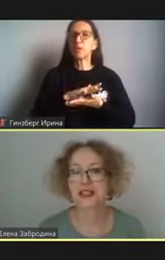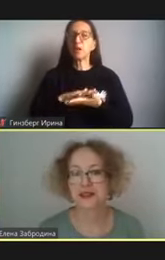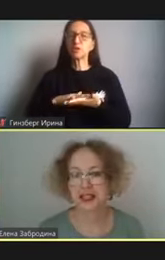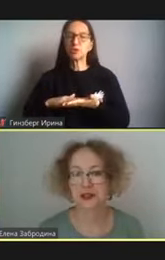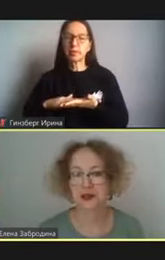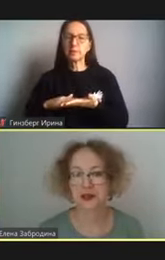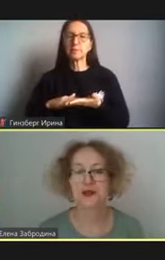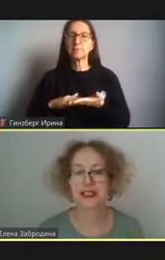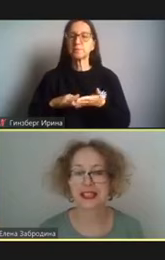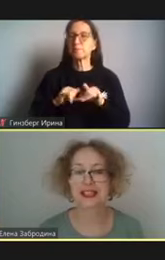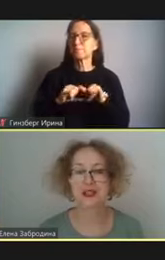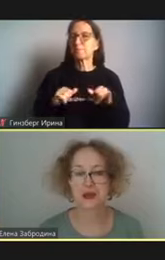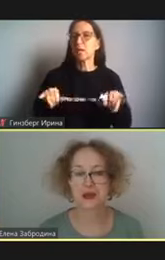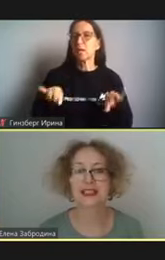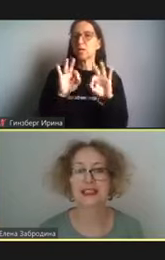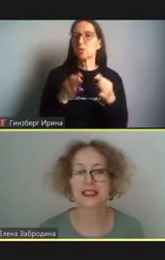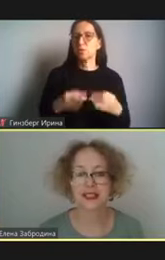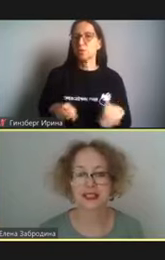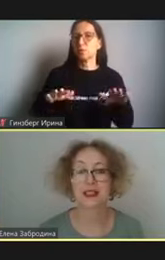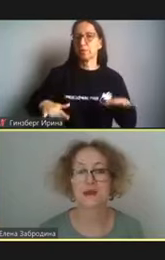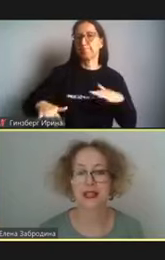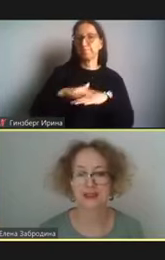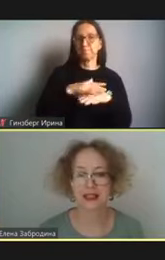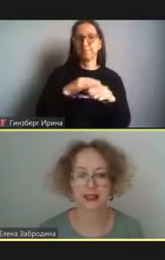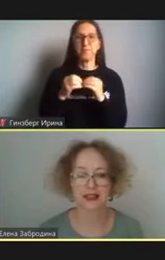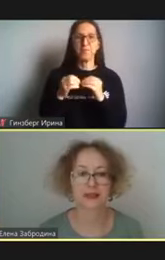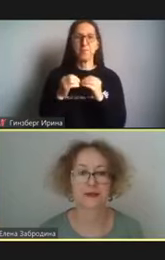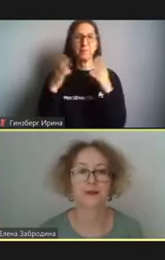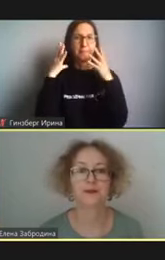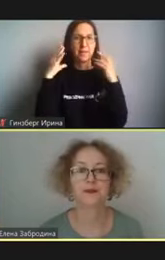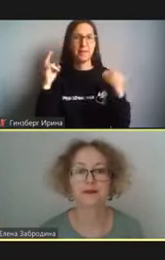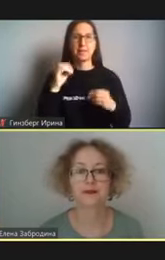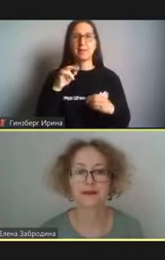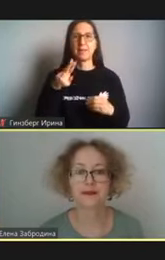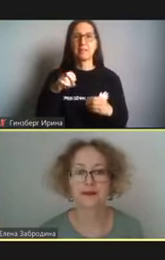продолжает расцветать искусство на территориях нидерландских провинций.